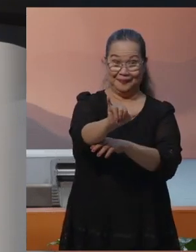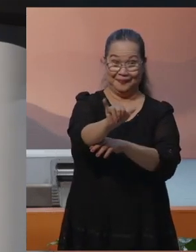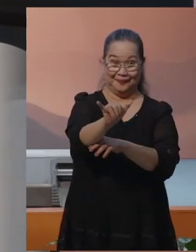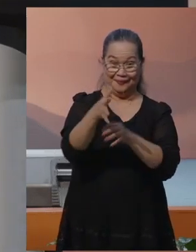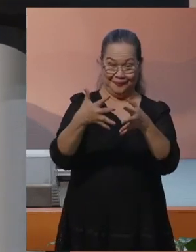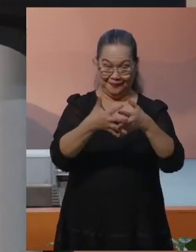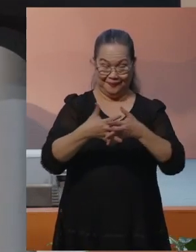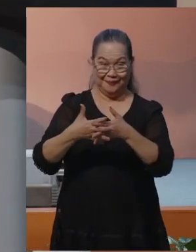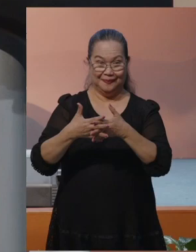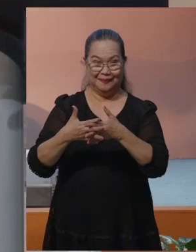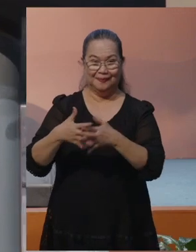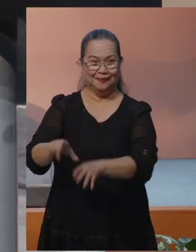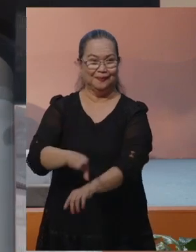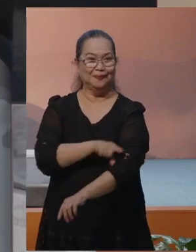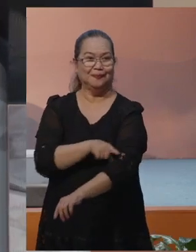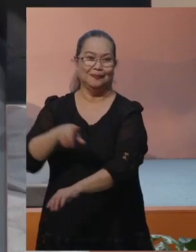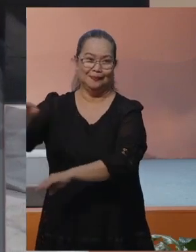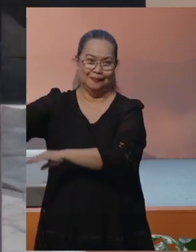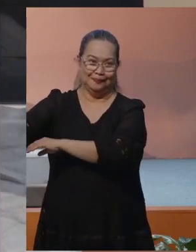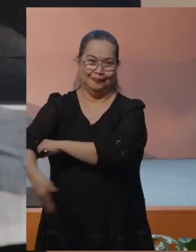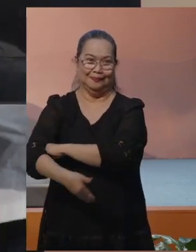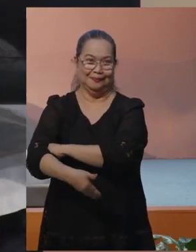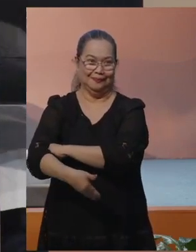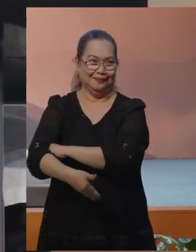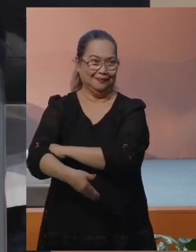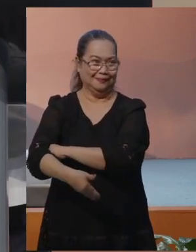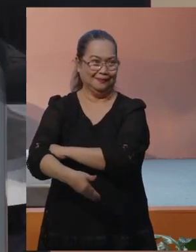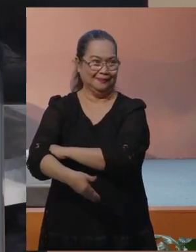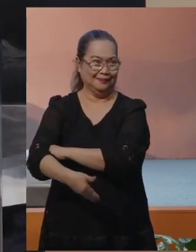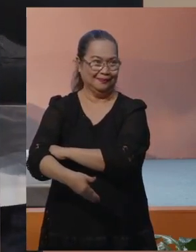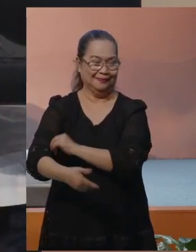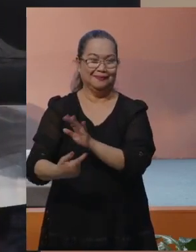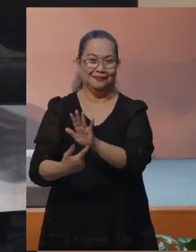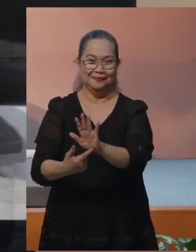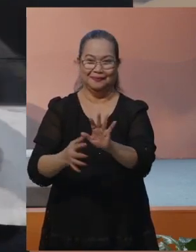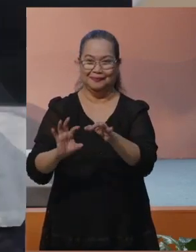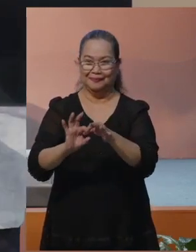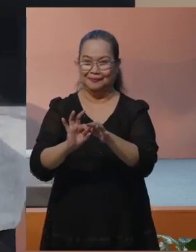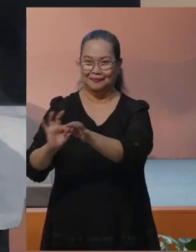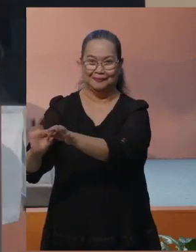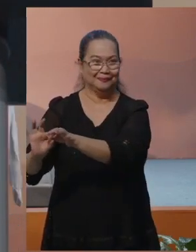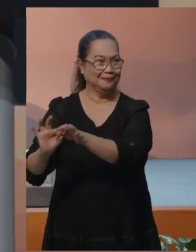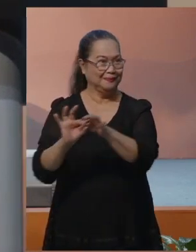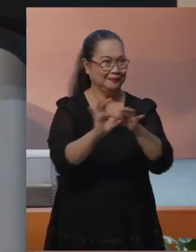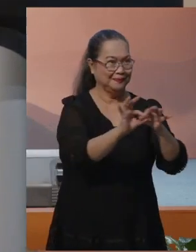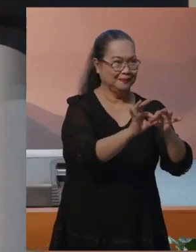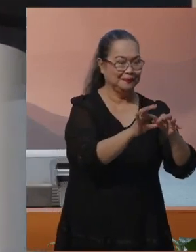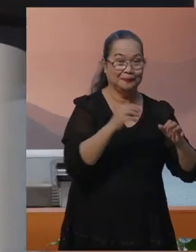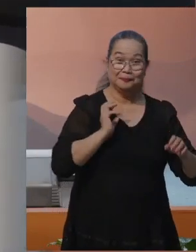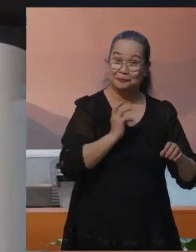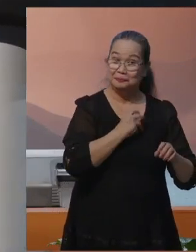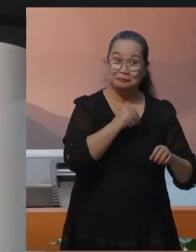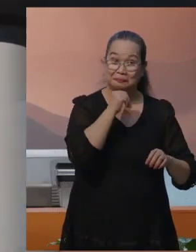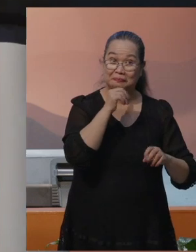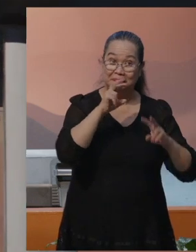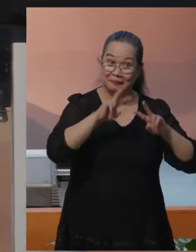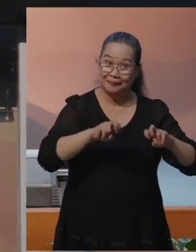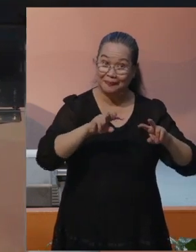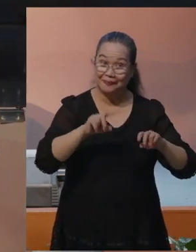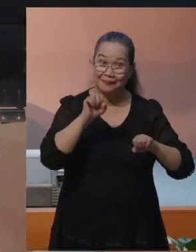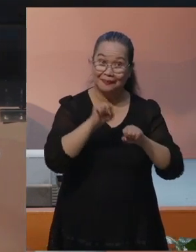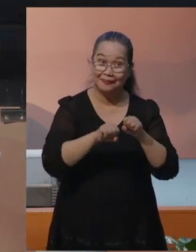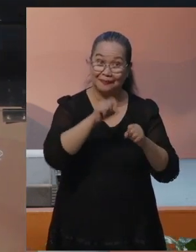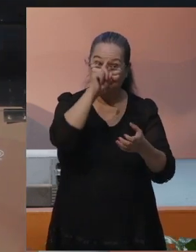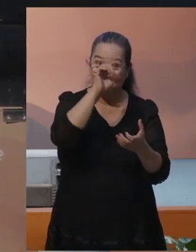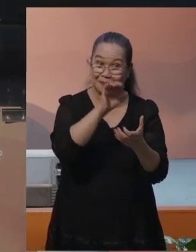Amerika, may long night. Meron pong ebidensya. Pero hindi natin kailangan yun para paniwalaan